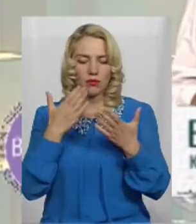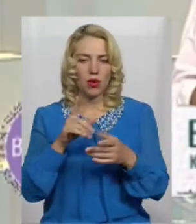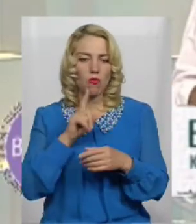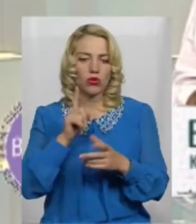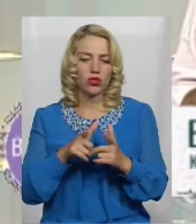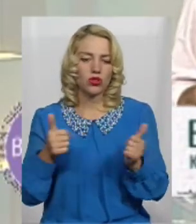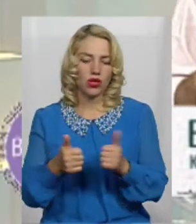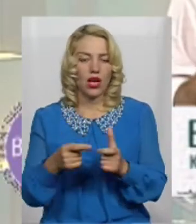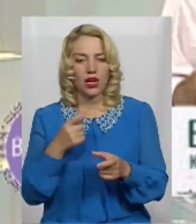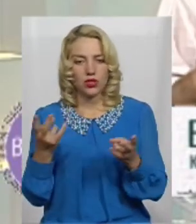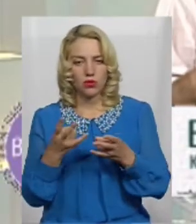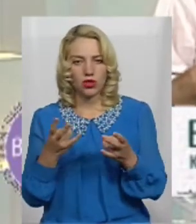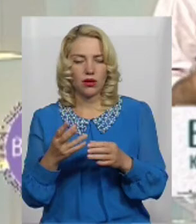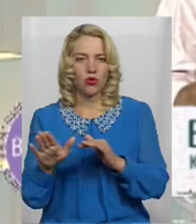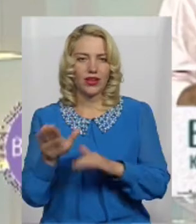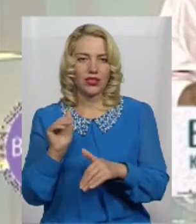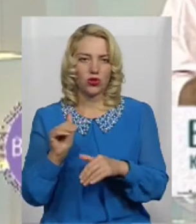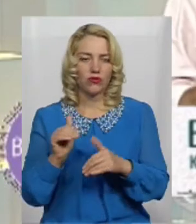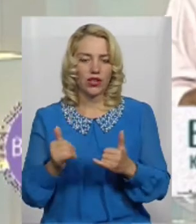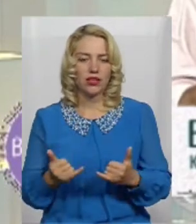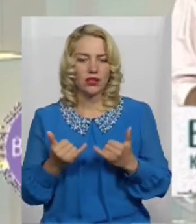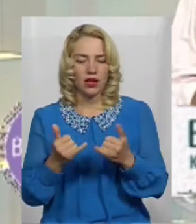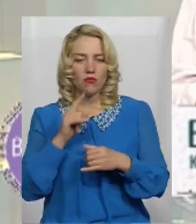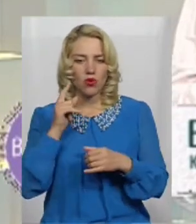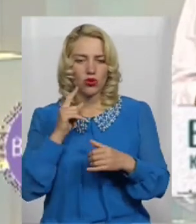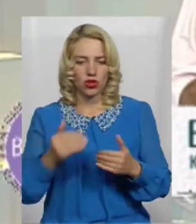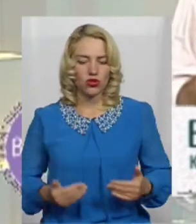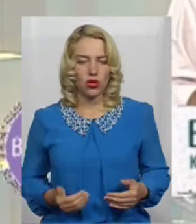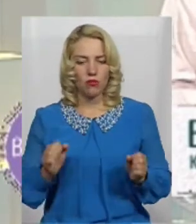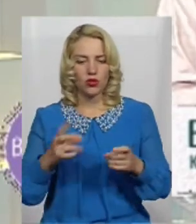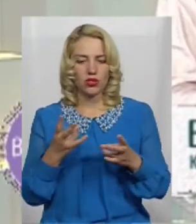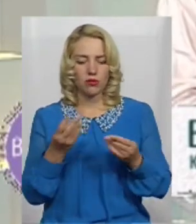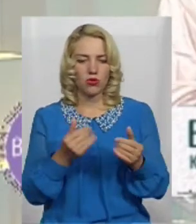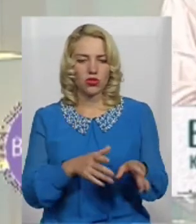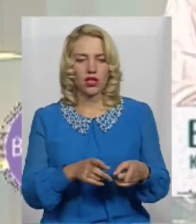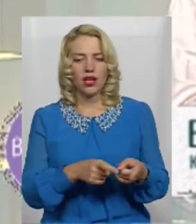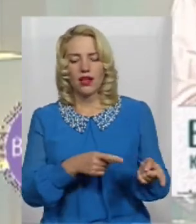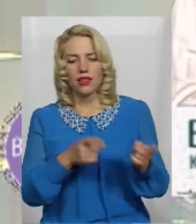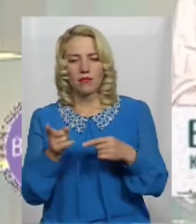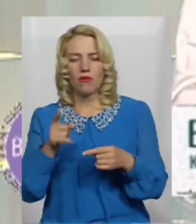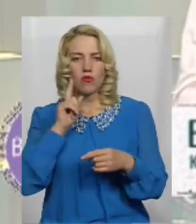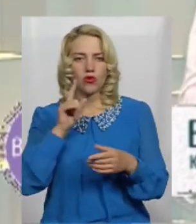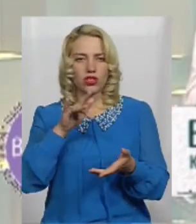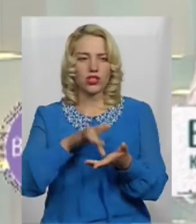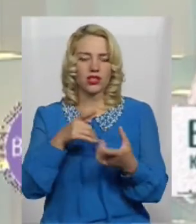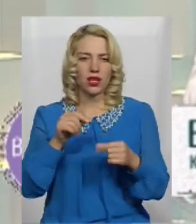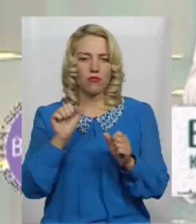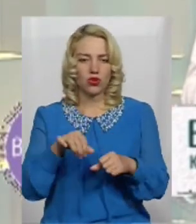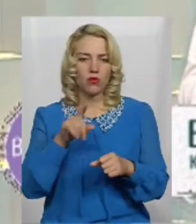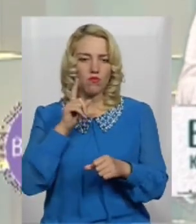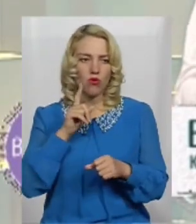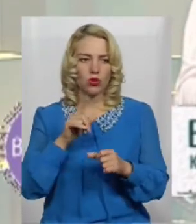а чи дійсно потрібно кредитування житла молодіжне? Можливо, ці кошти варто направити, наприклад, на молодіжні центри, де може